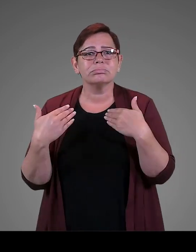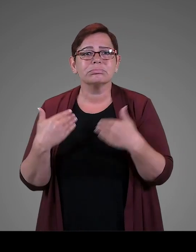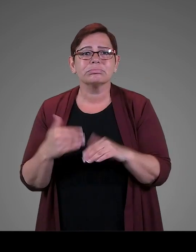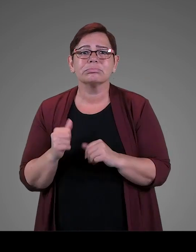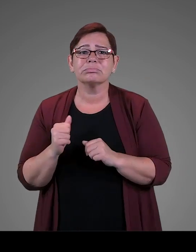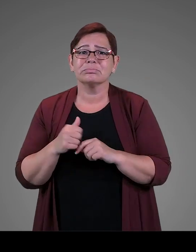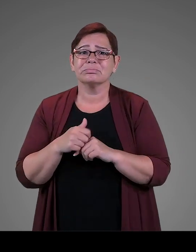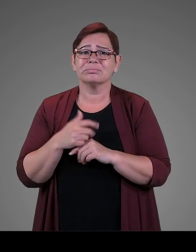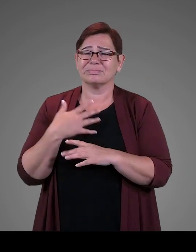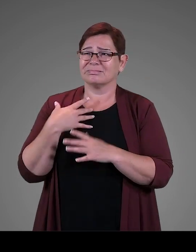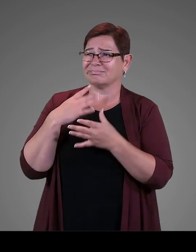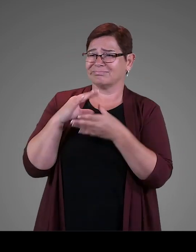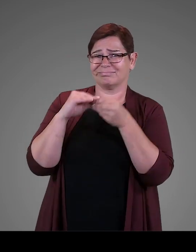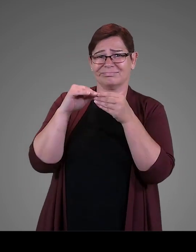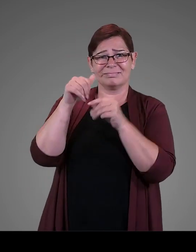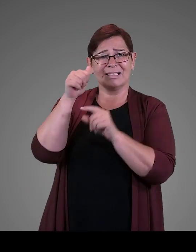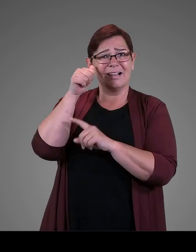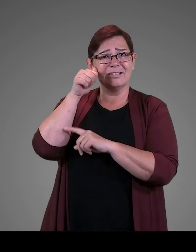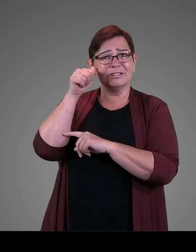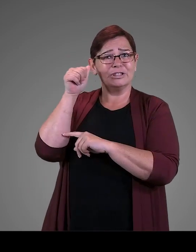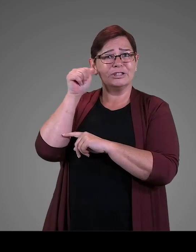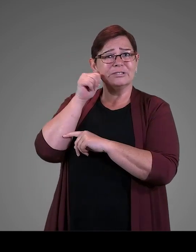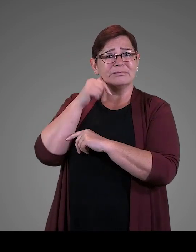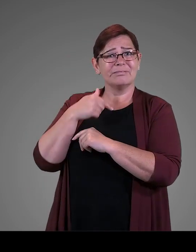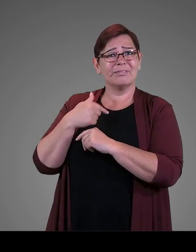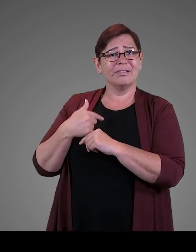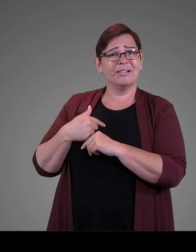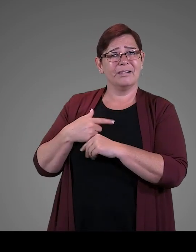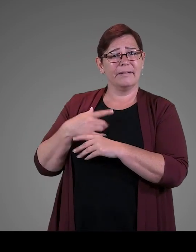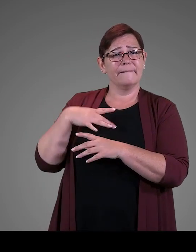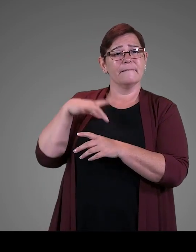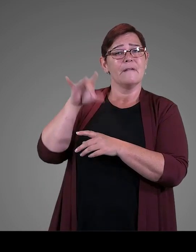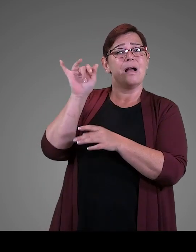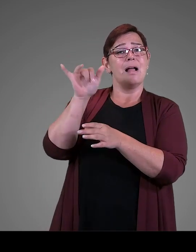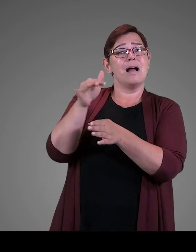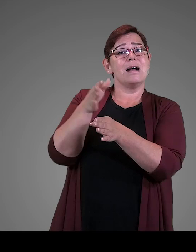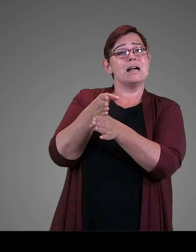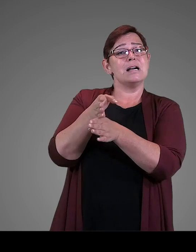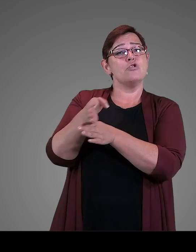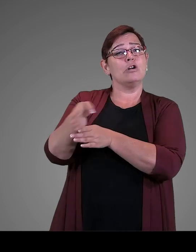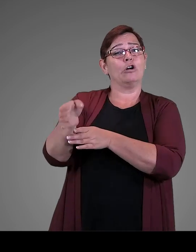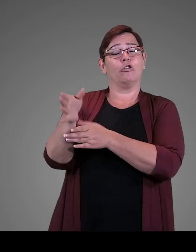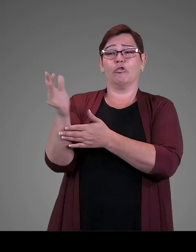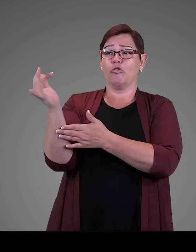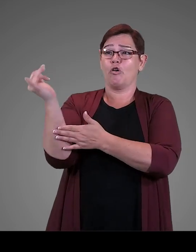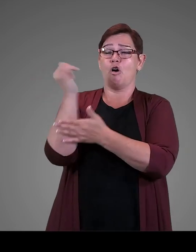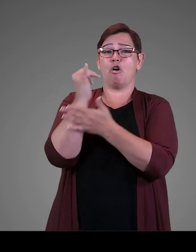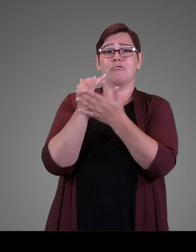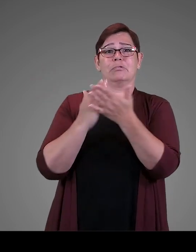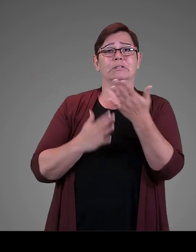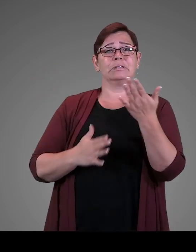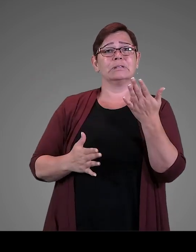Mais je tiens à dire que moi, ça m'a rendu extrêmement heureux,